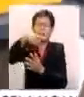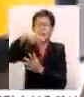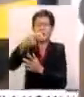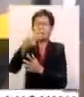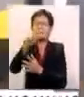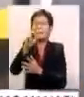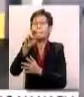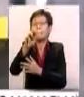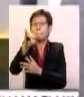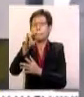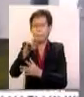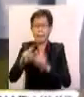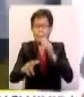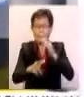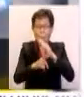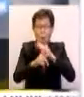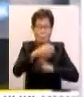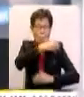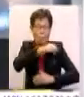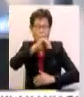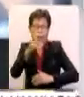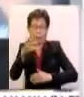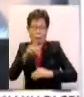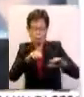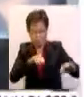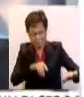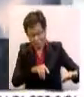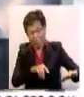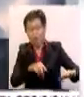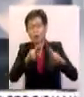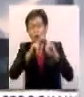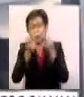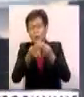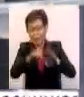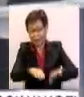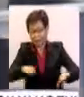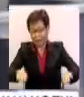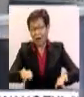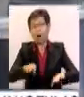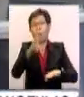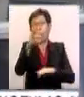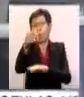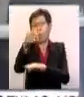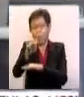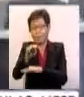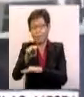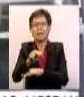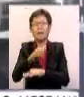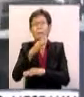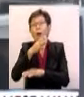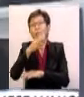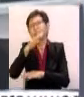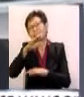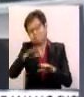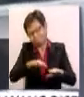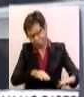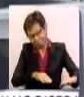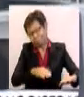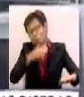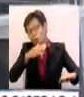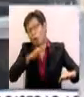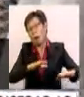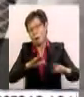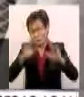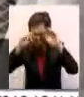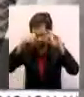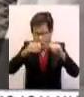Menurut penolong pegawai JKM, Unit Kanak-kanak Melaka Tengah, Wan Nur Ahniza Hanum Ahmad, ibu kanak-kanak itu dalam perhatian